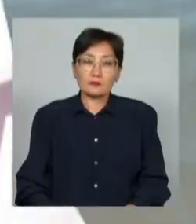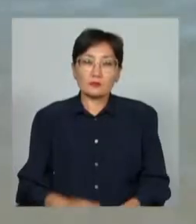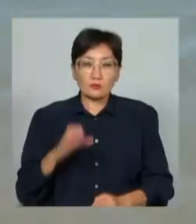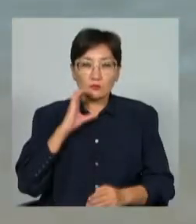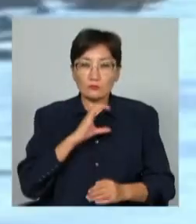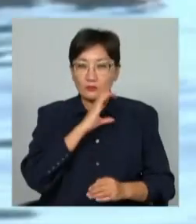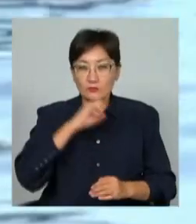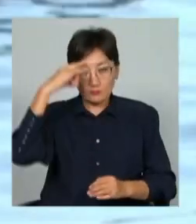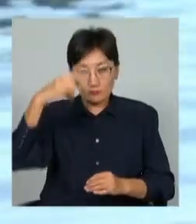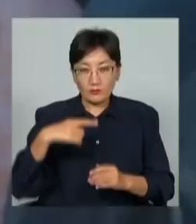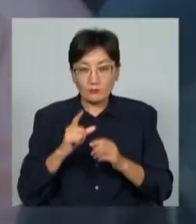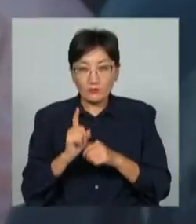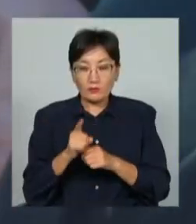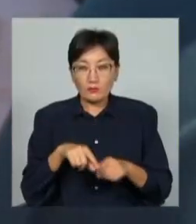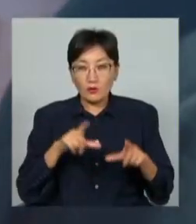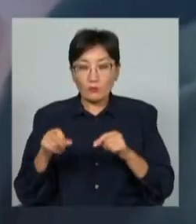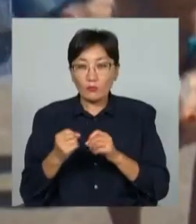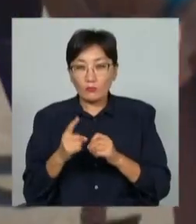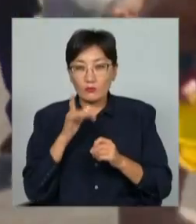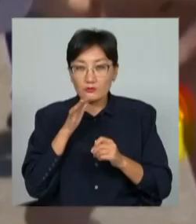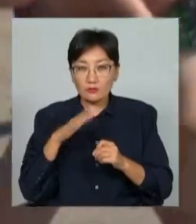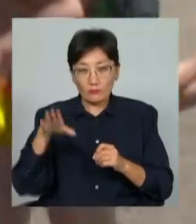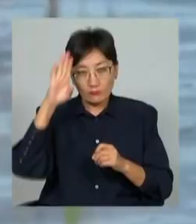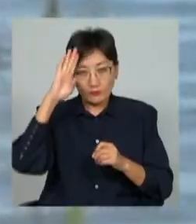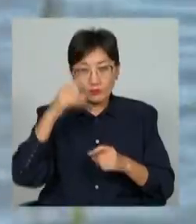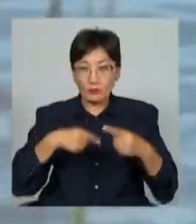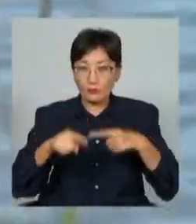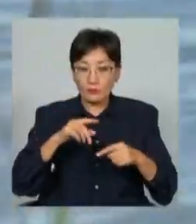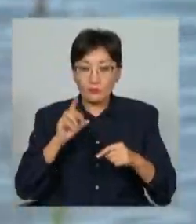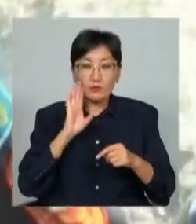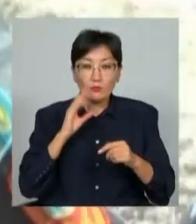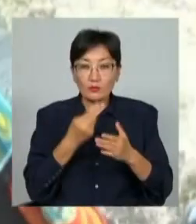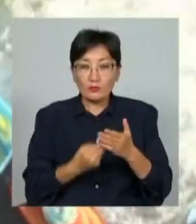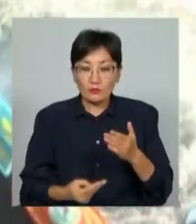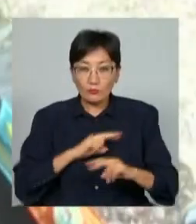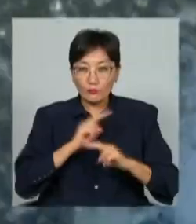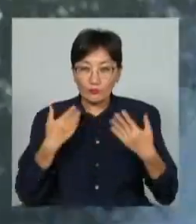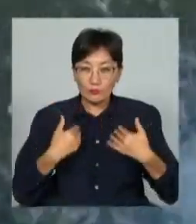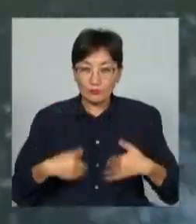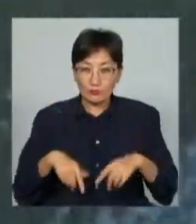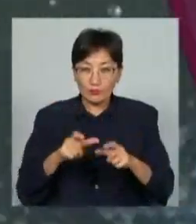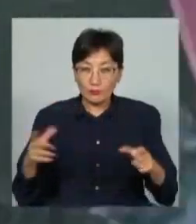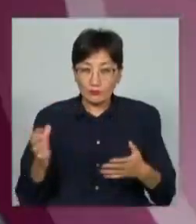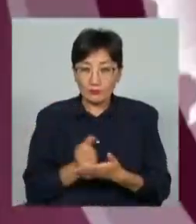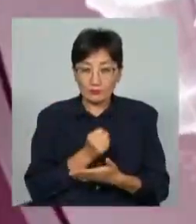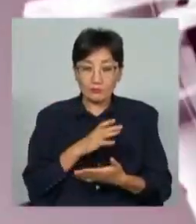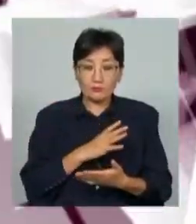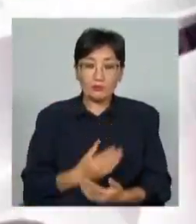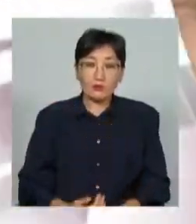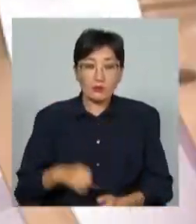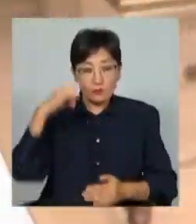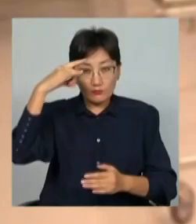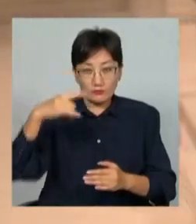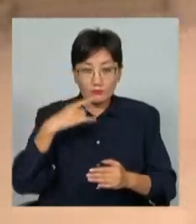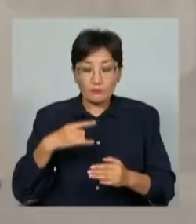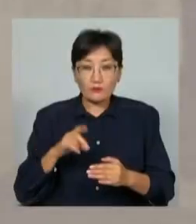Солтүстік Қазақстанда балық аулауға барған 11 жасар бала сол күйі оралмады. Суға батқан баланың мүрдесін тұрғындар тапқан.